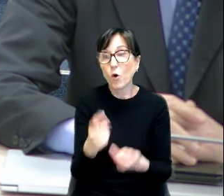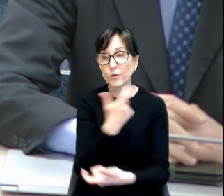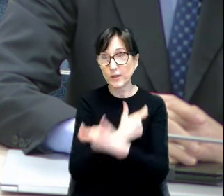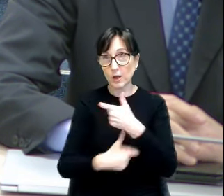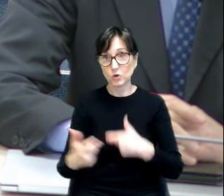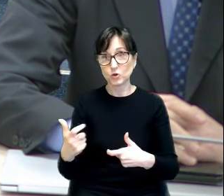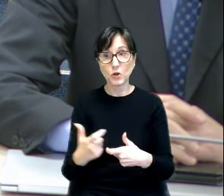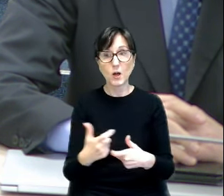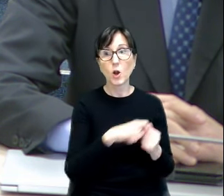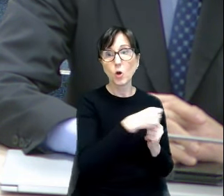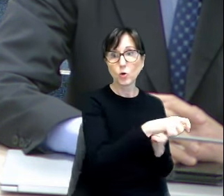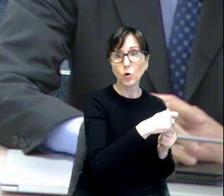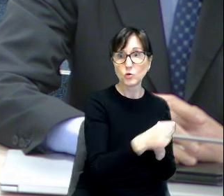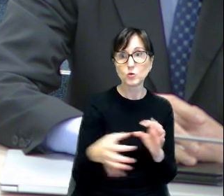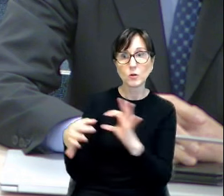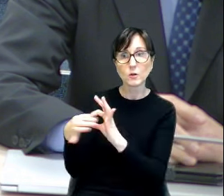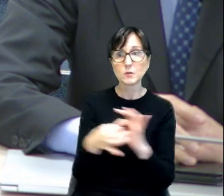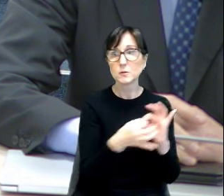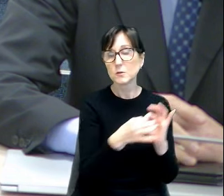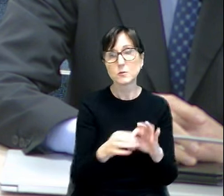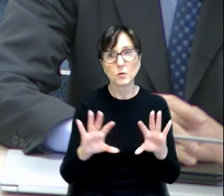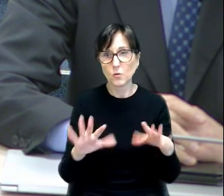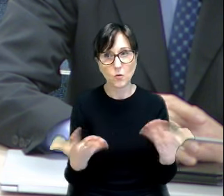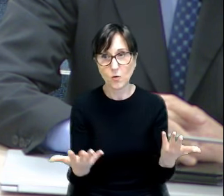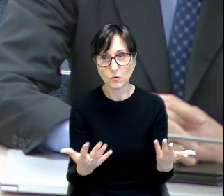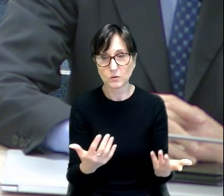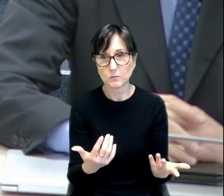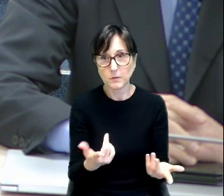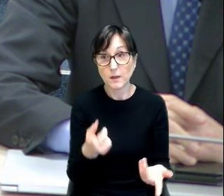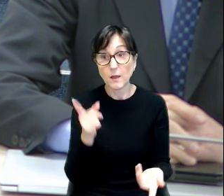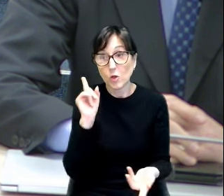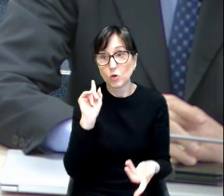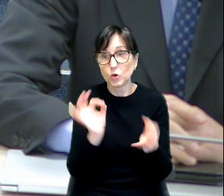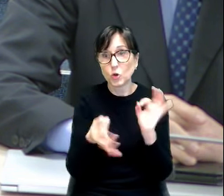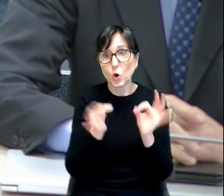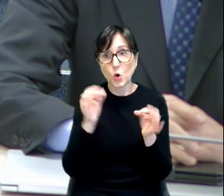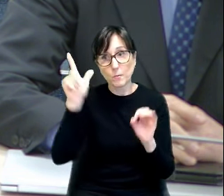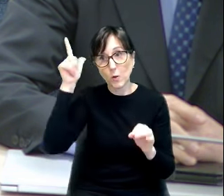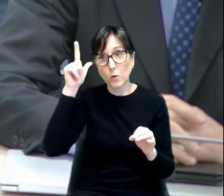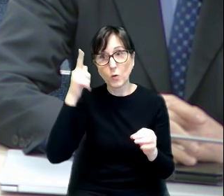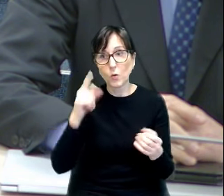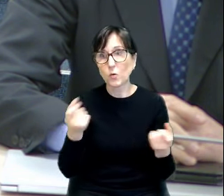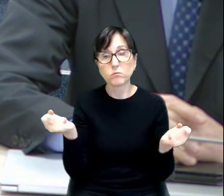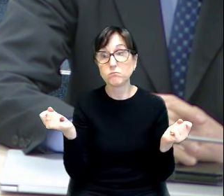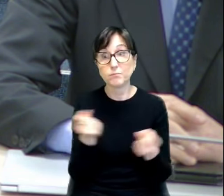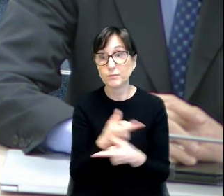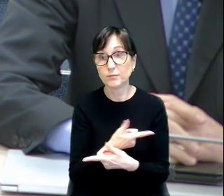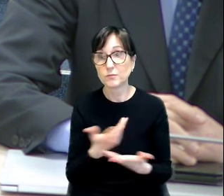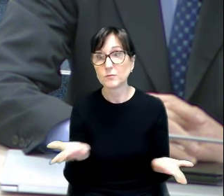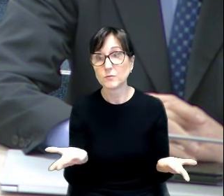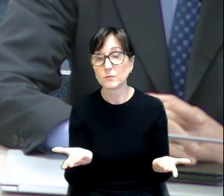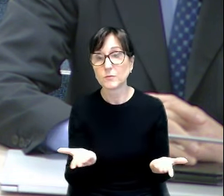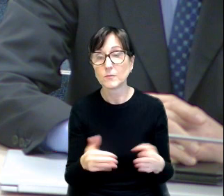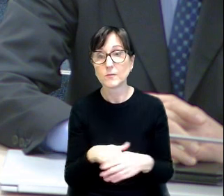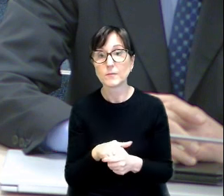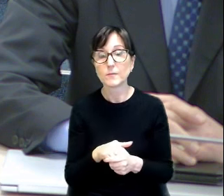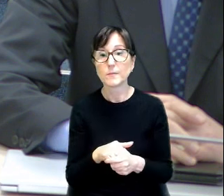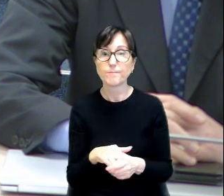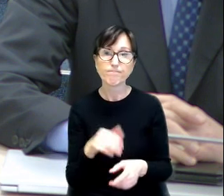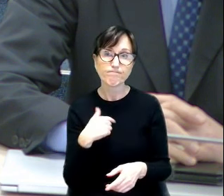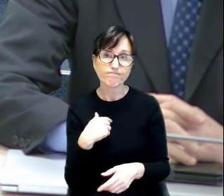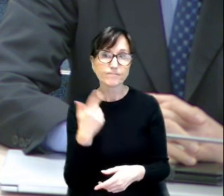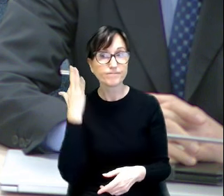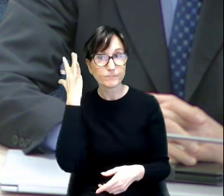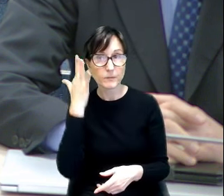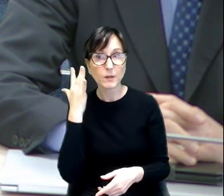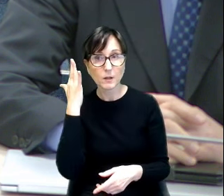vietoj mes turim daug tokių dalykų kurie kertasi su normalia ekonomine logika ir bent jau aš taip matyčiau kad tai ką